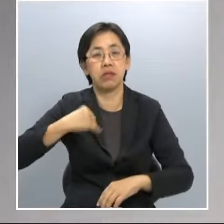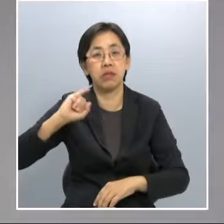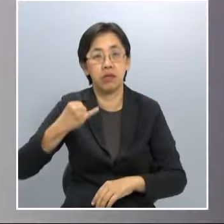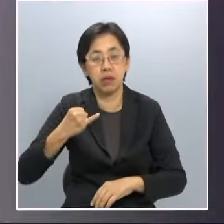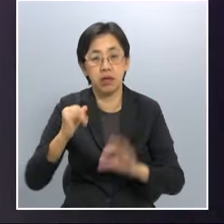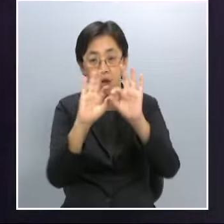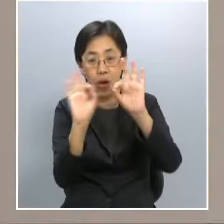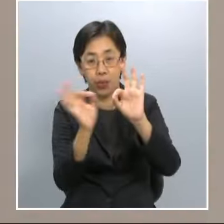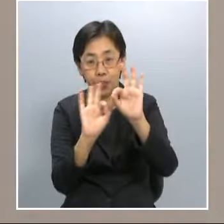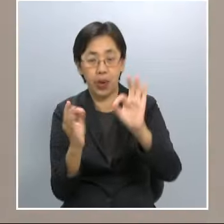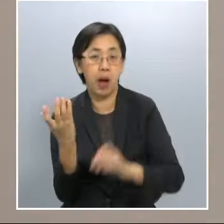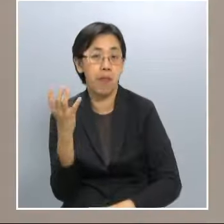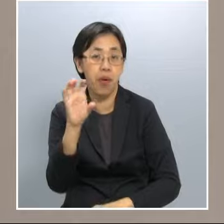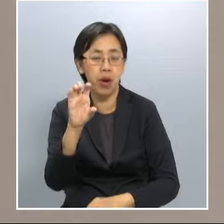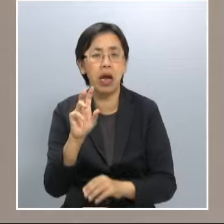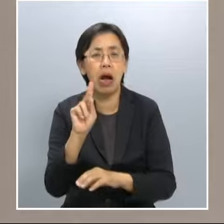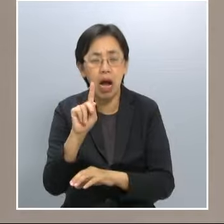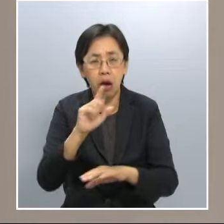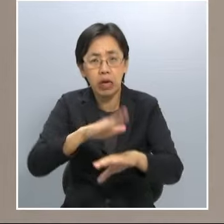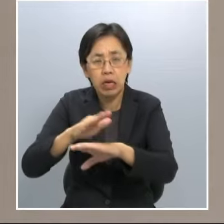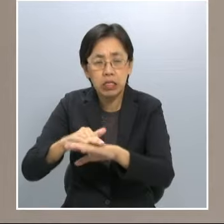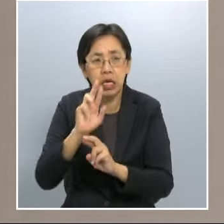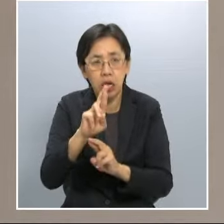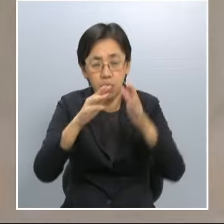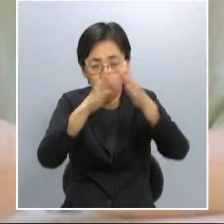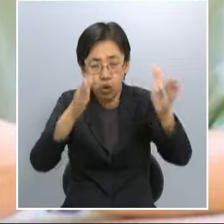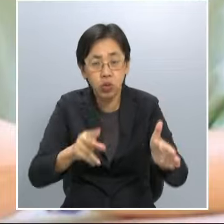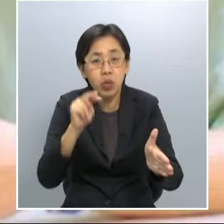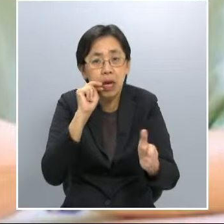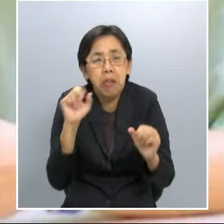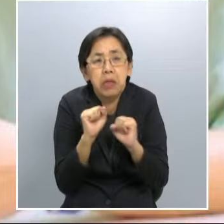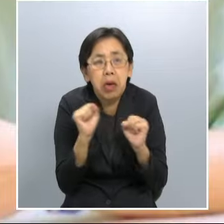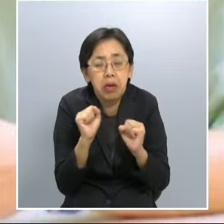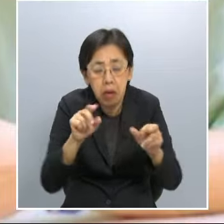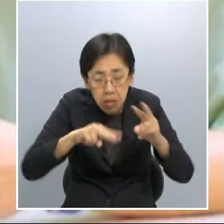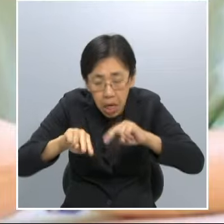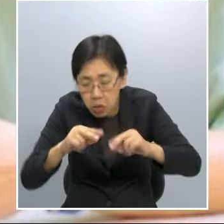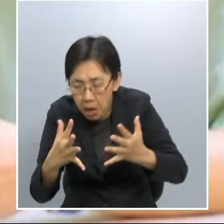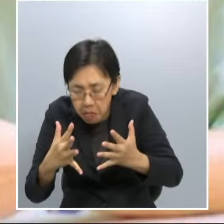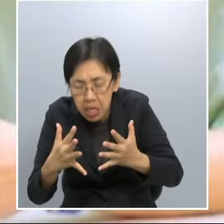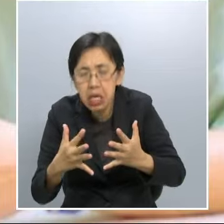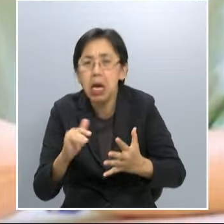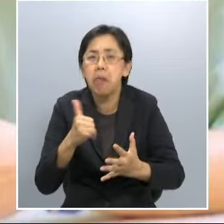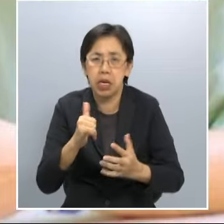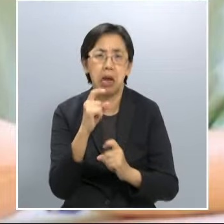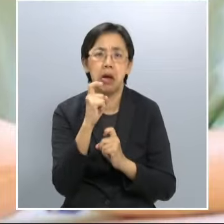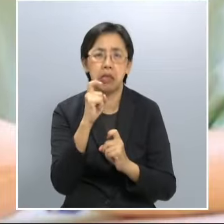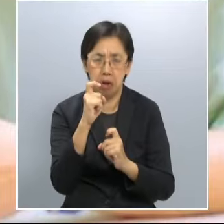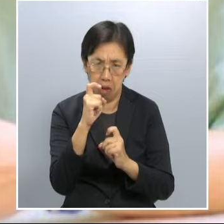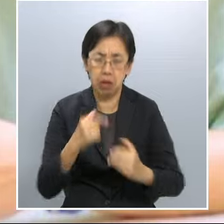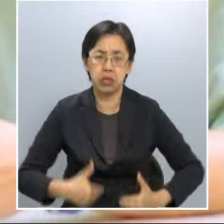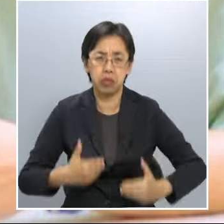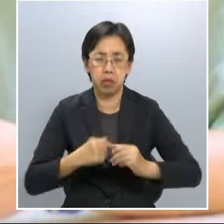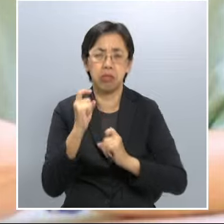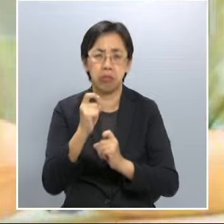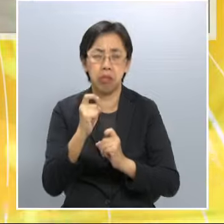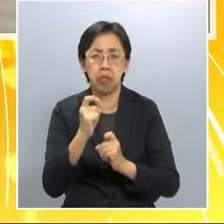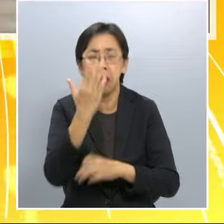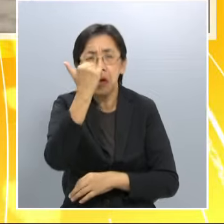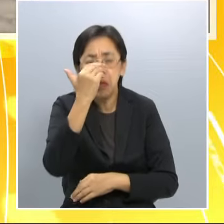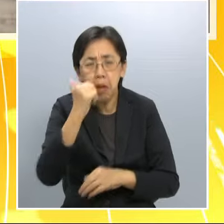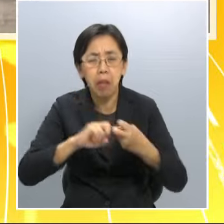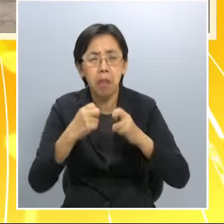แชร์ข่าวนี้ว่าให้ระวังตู้น้ำเย็นถ้าไม่ดูแลอันตรายถึงชีวิตพอเหตุการณ์แบบนี้เนี่ยเกิดขึ้นมาหล